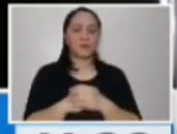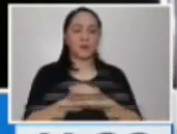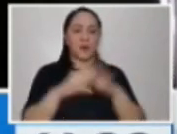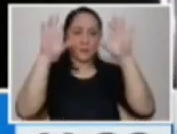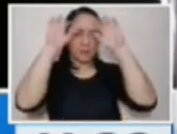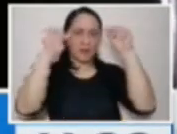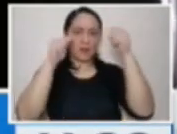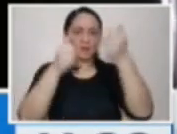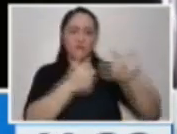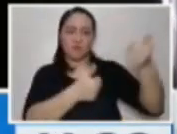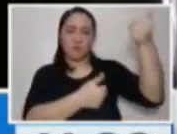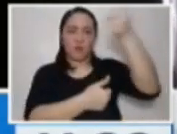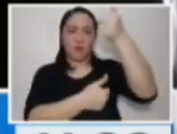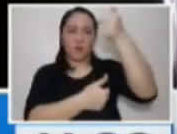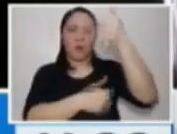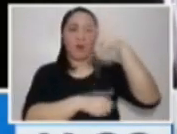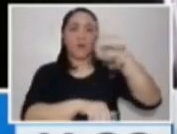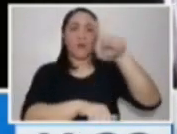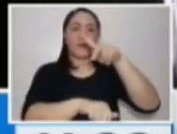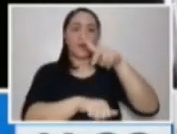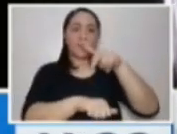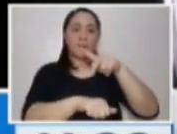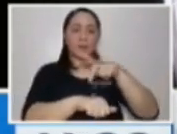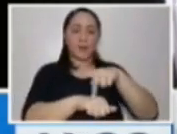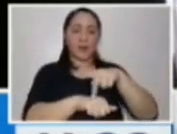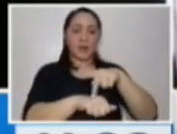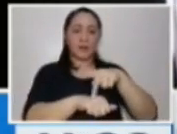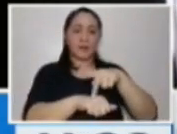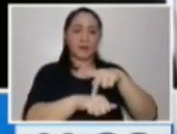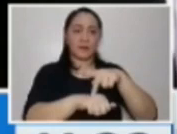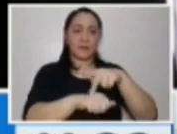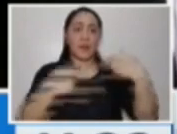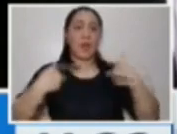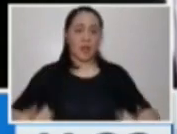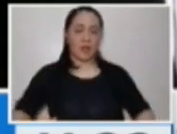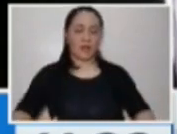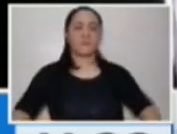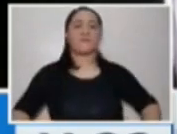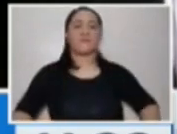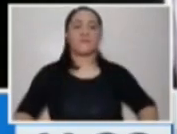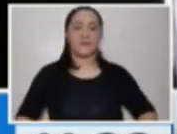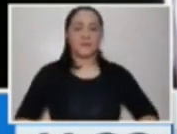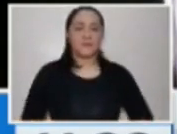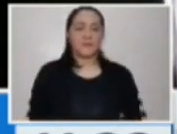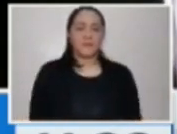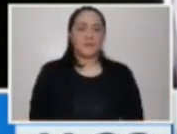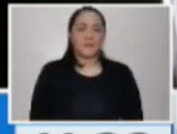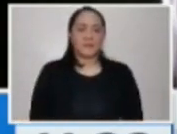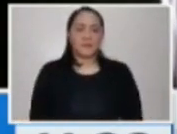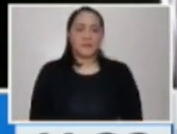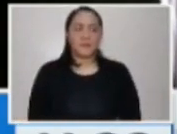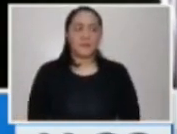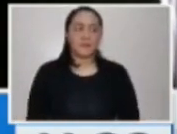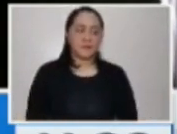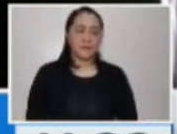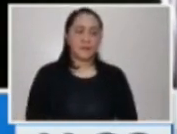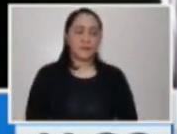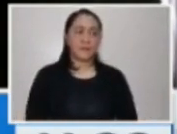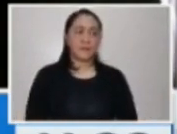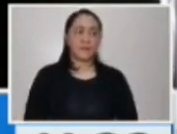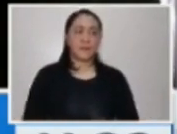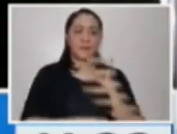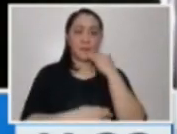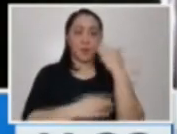ano po ang talagang ibig sabihin nitong dagdag na contribution